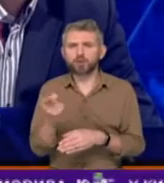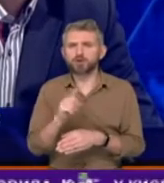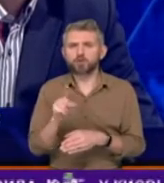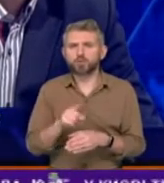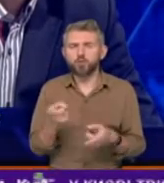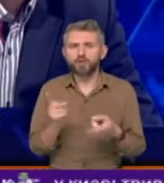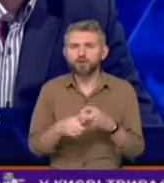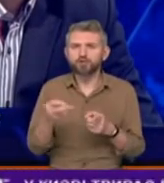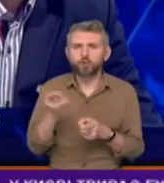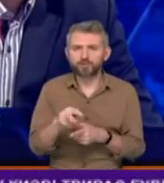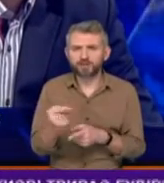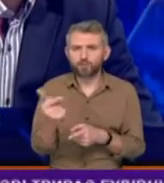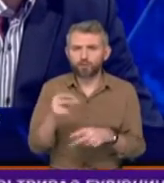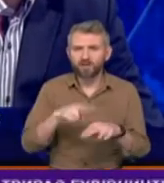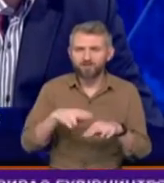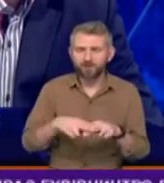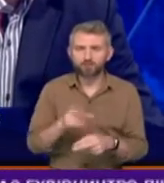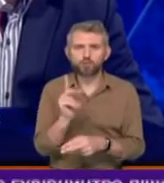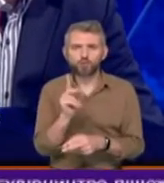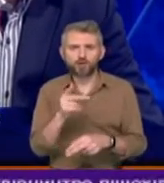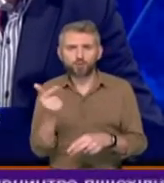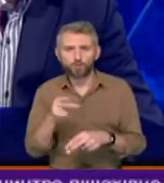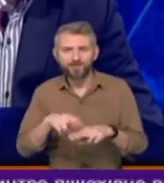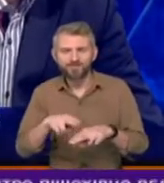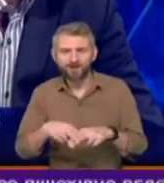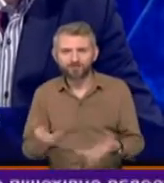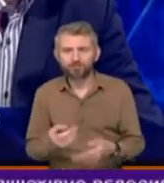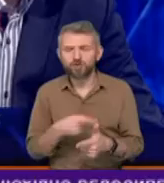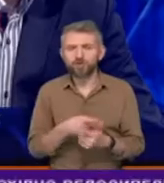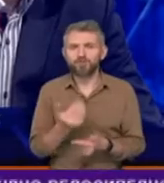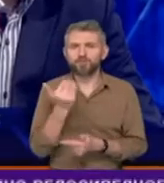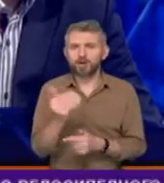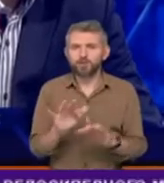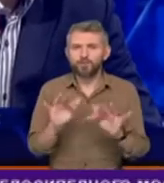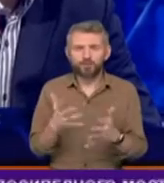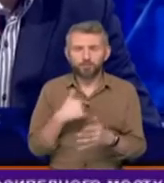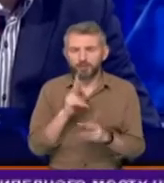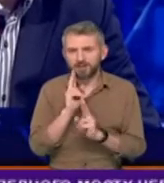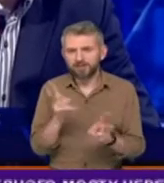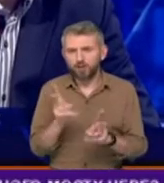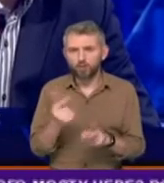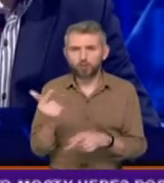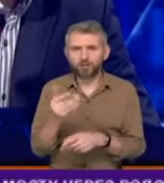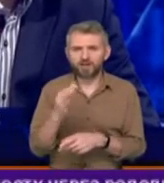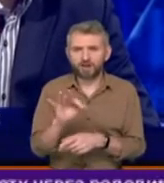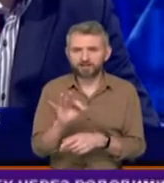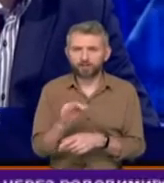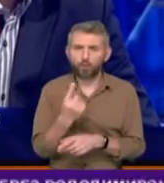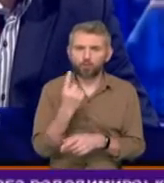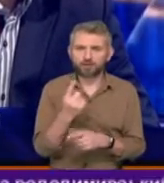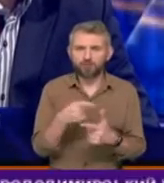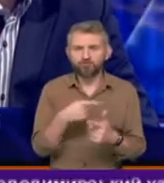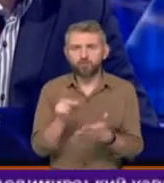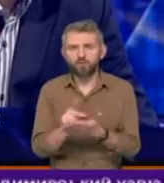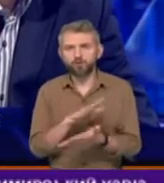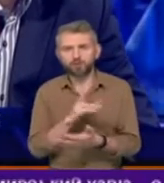з подвійним громадянством чи другим громадянством, чи в вашому випадку, я не знаю, там громадянство одне чи